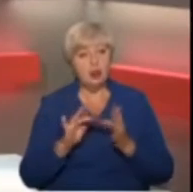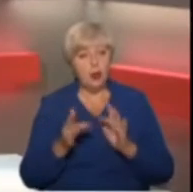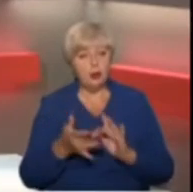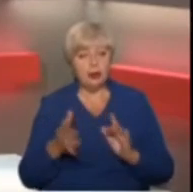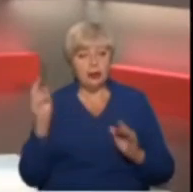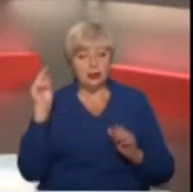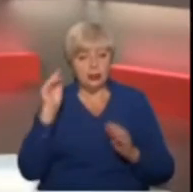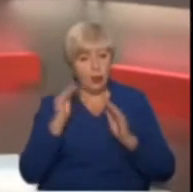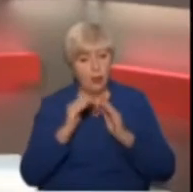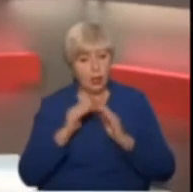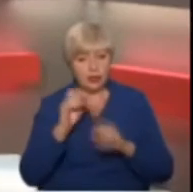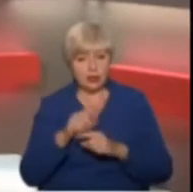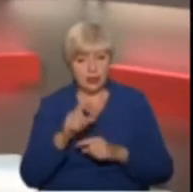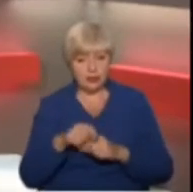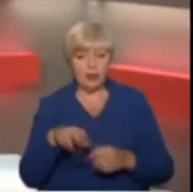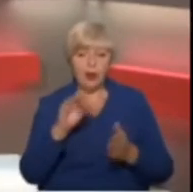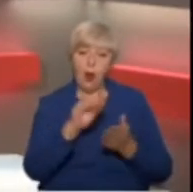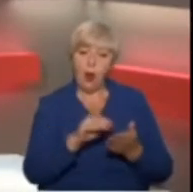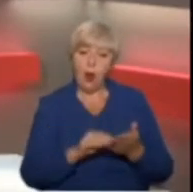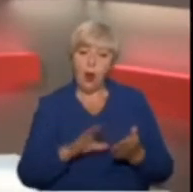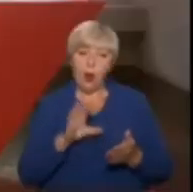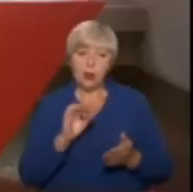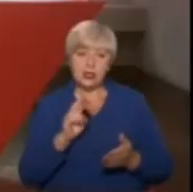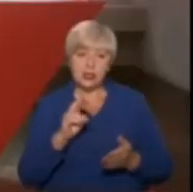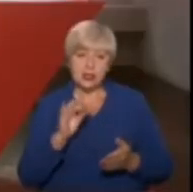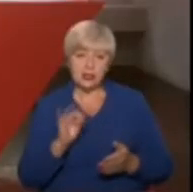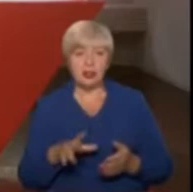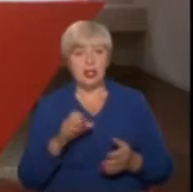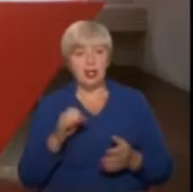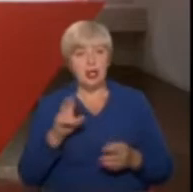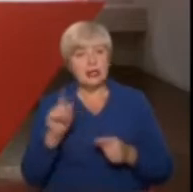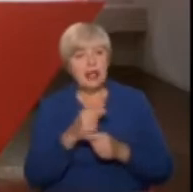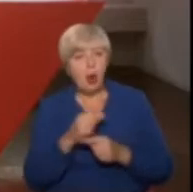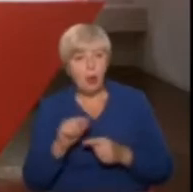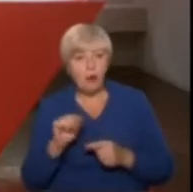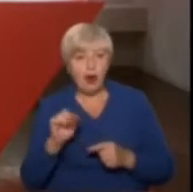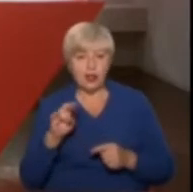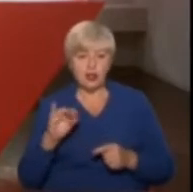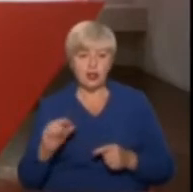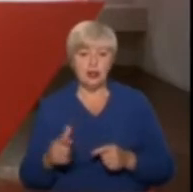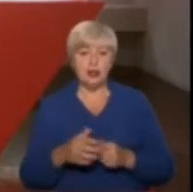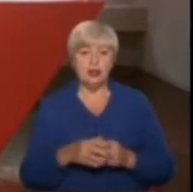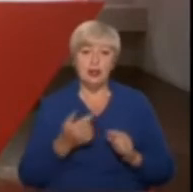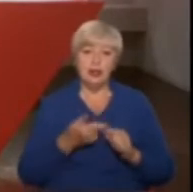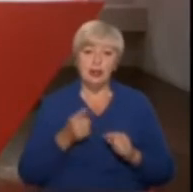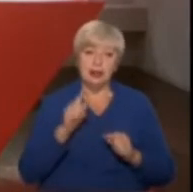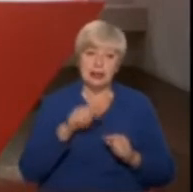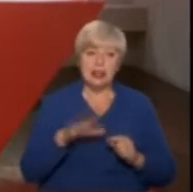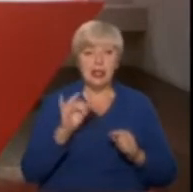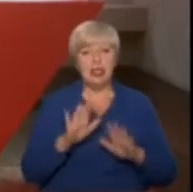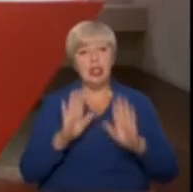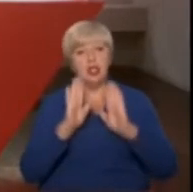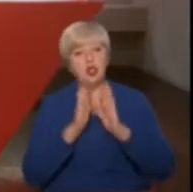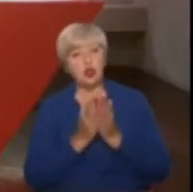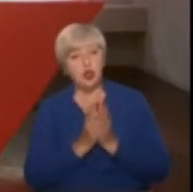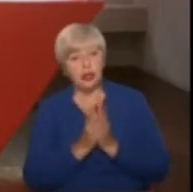оцінок, електронних якихось зауважень, електронного тобто, щоденника. Тобто, поясніть, будь ласка, це і щоденник, і табель, і